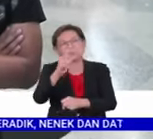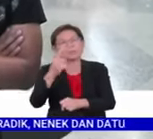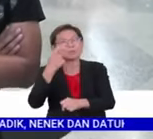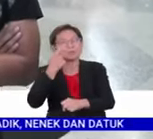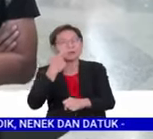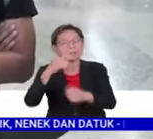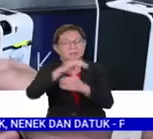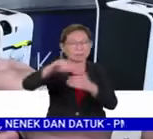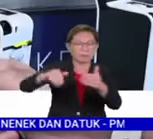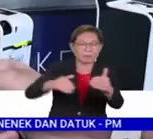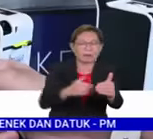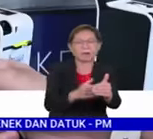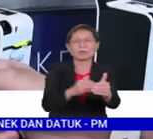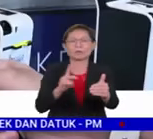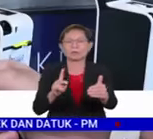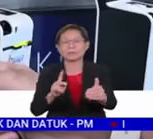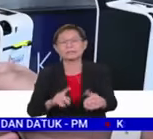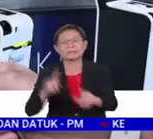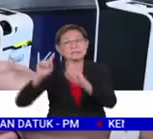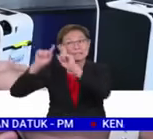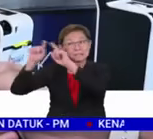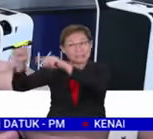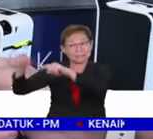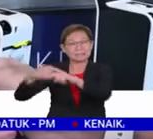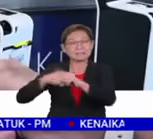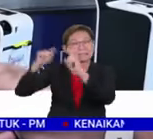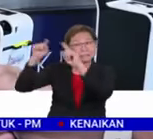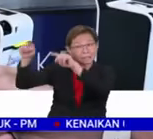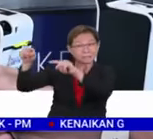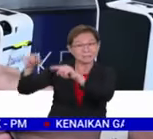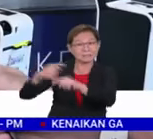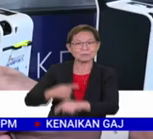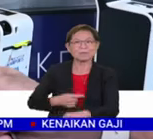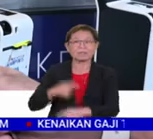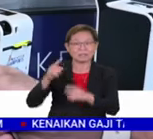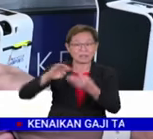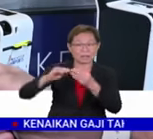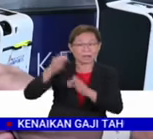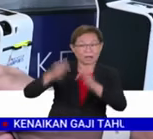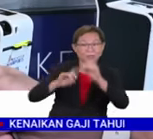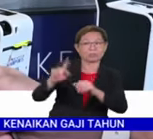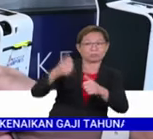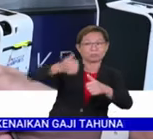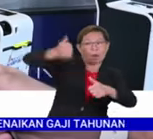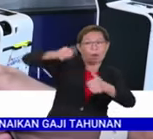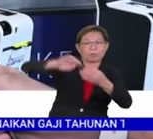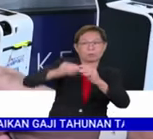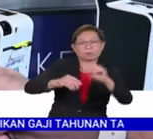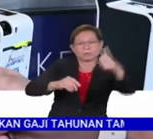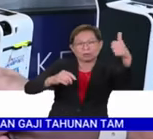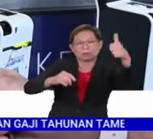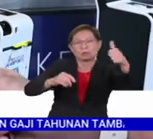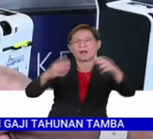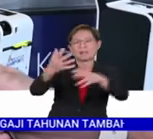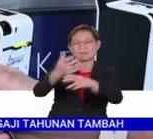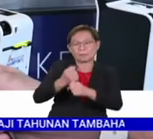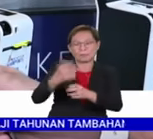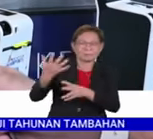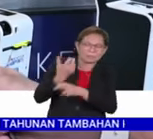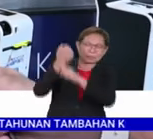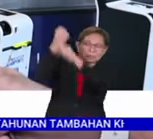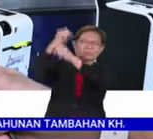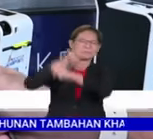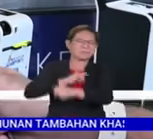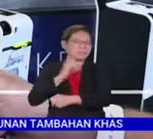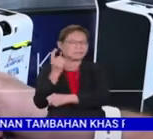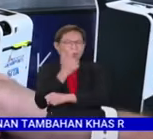belakang Rueda. Dekat Misano nanti kemungkinan dia akan, kalau dia nombor satu, dia akan mendapatkan title champion. Tetapi saya